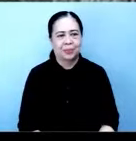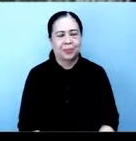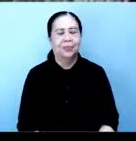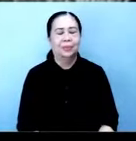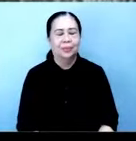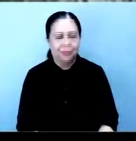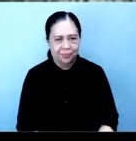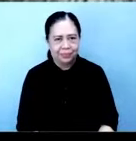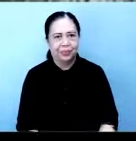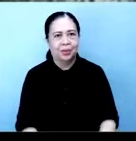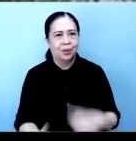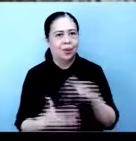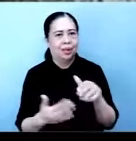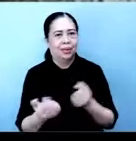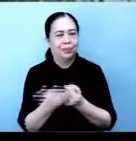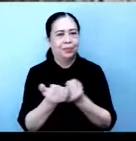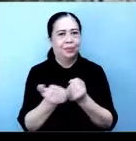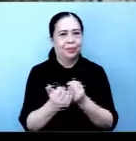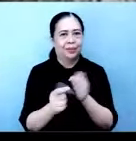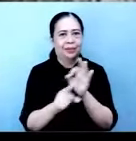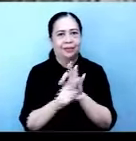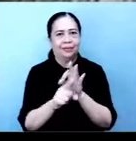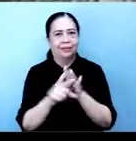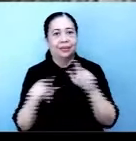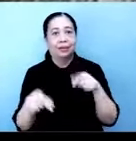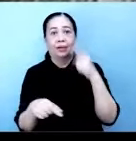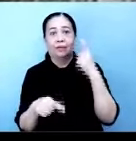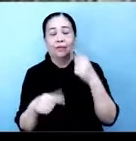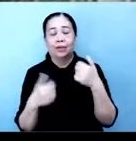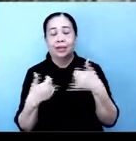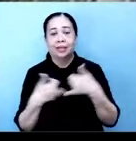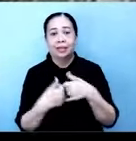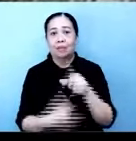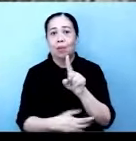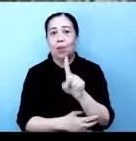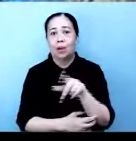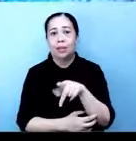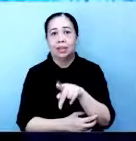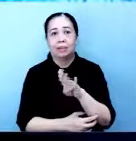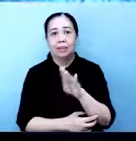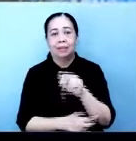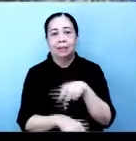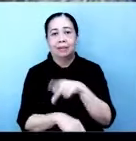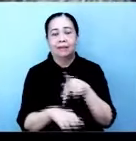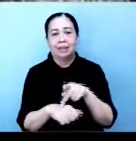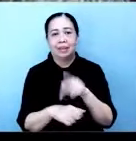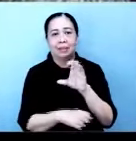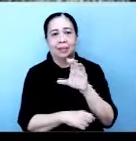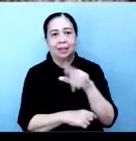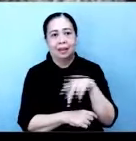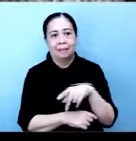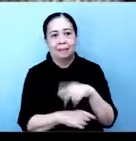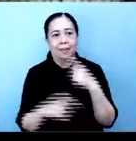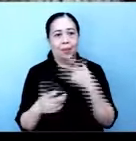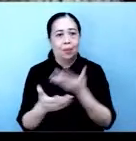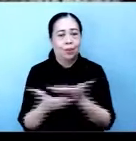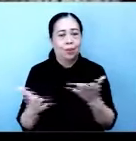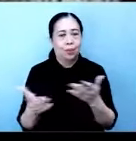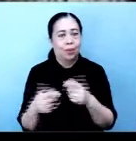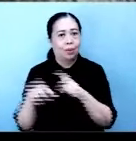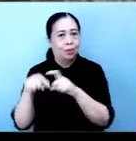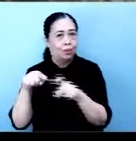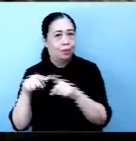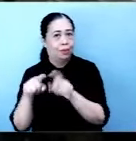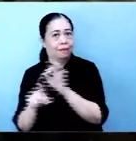Mikey, all-out support na mga fans dito para sa Game 1 ng PBA Philippine Cup. Para sa mga Meralco Bolts